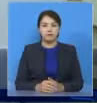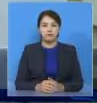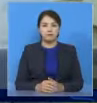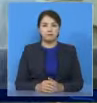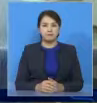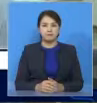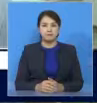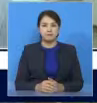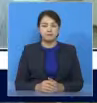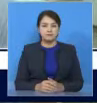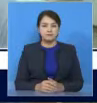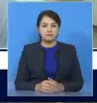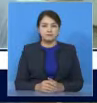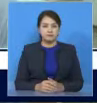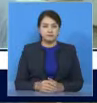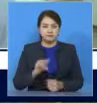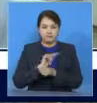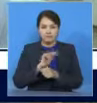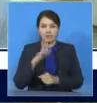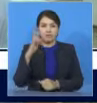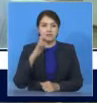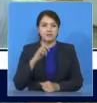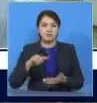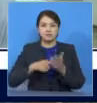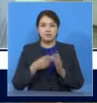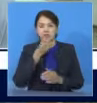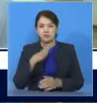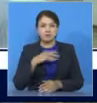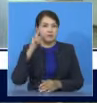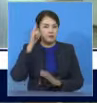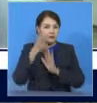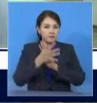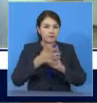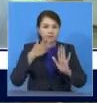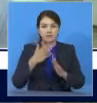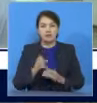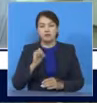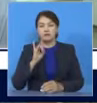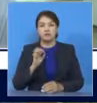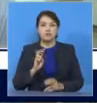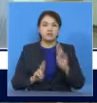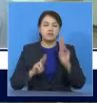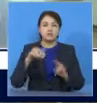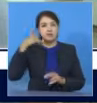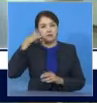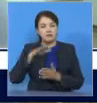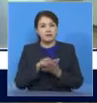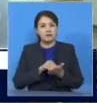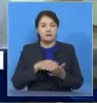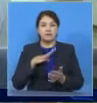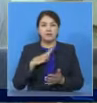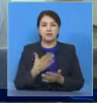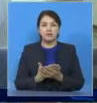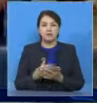пенден сабак өтүү кезинде. При изучении биологии с целью хорошего освоения предмета мы применяем специальное мобильное приложение. Его